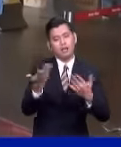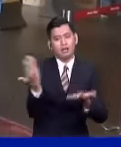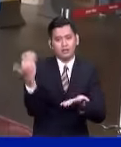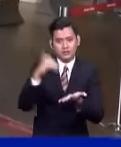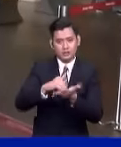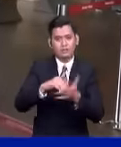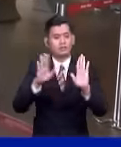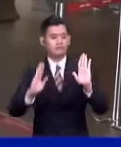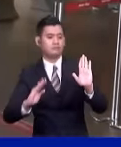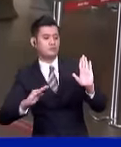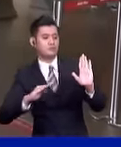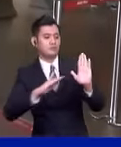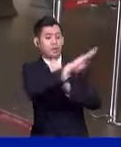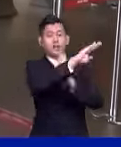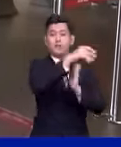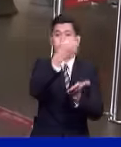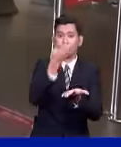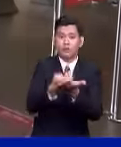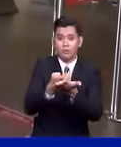negara.